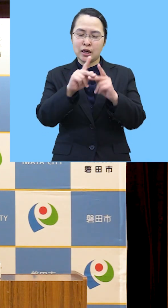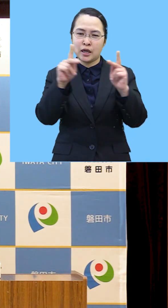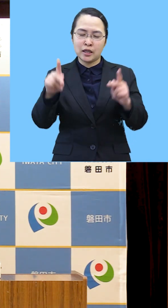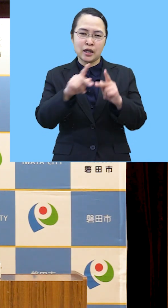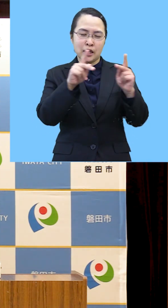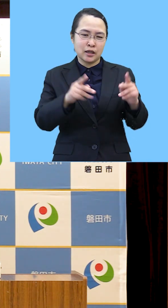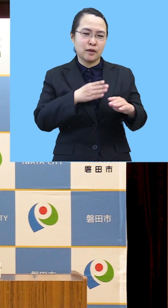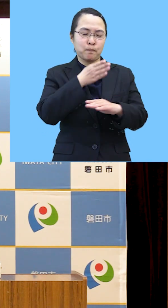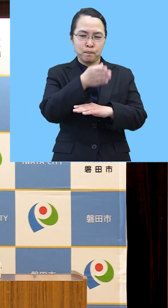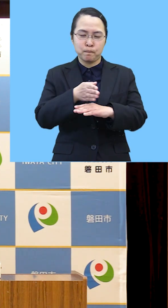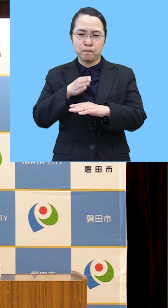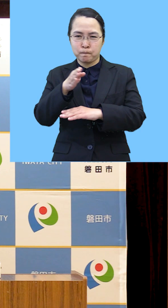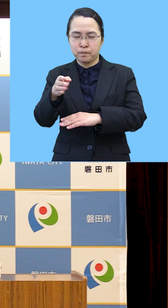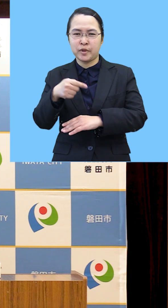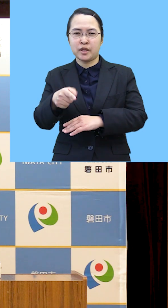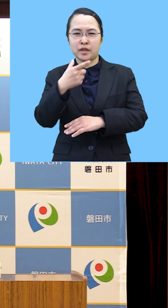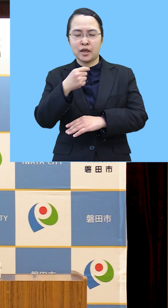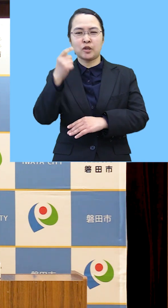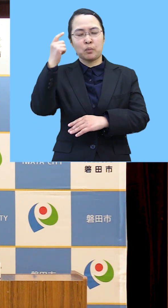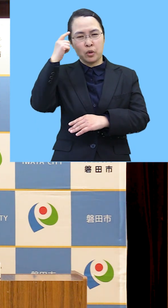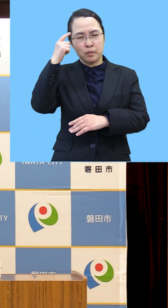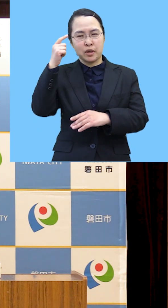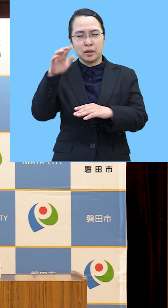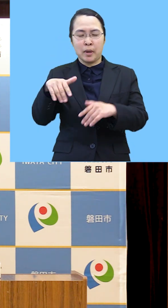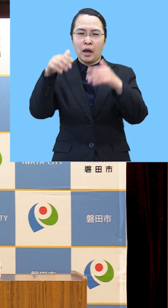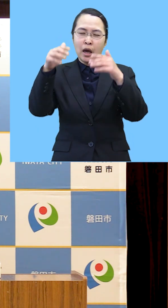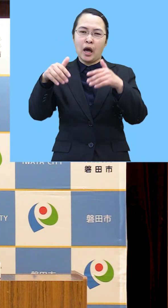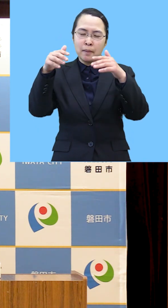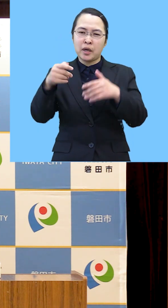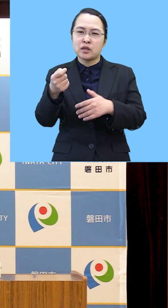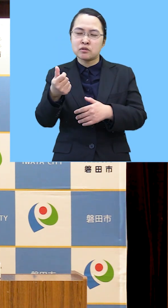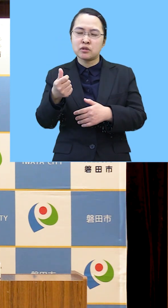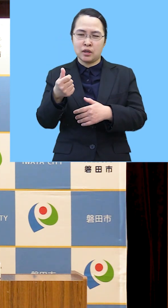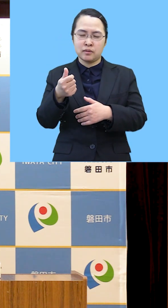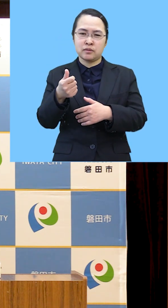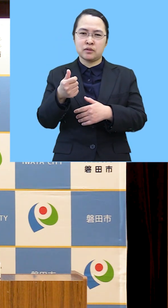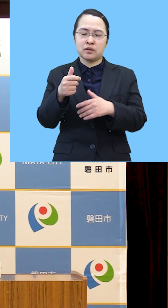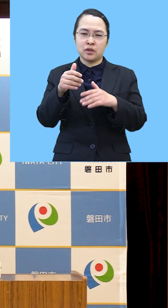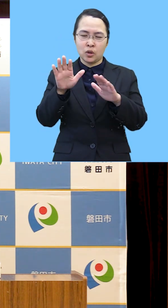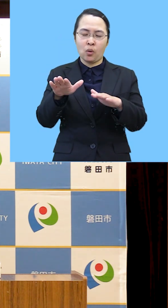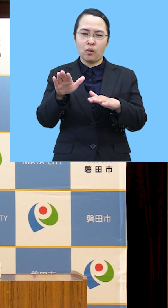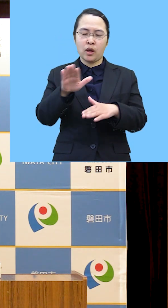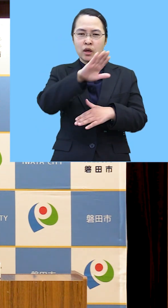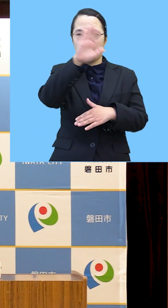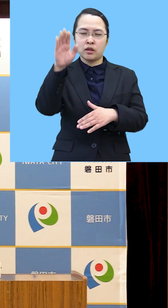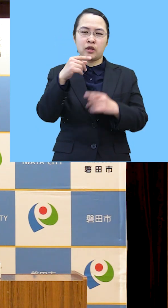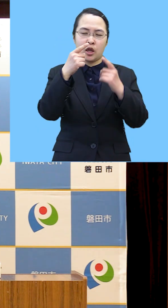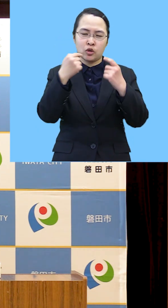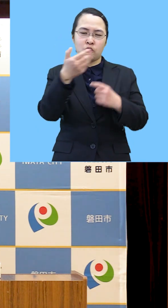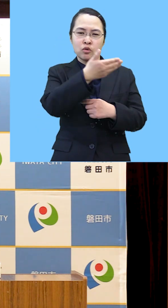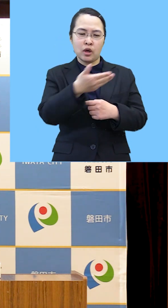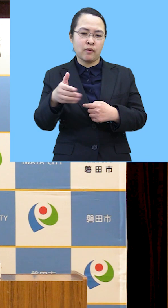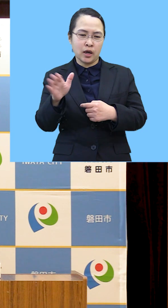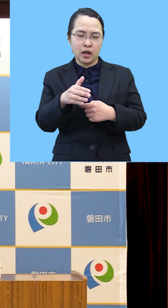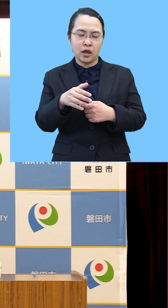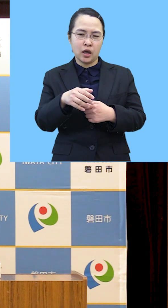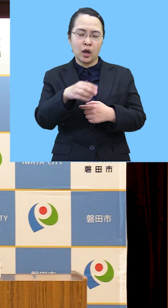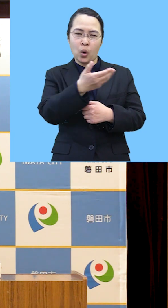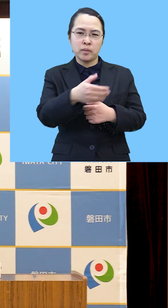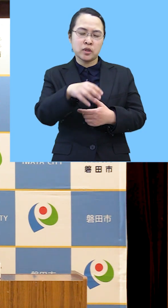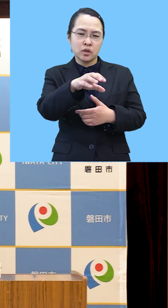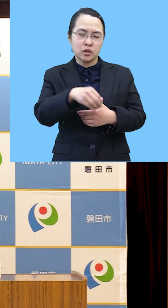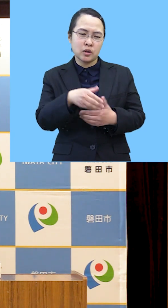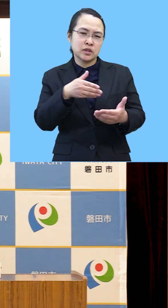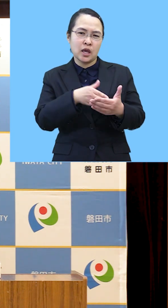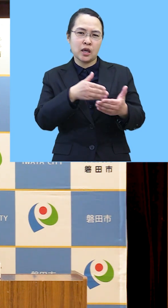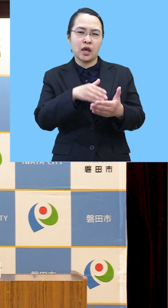課題を乗り越えていきたいなというふうに思っております。雨が少ないという話させていただいたんですが、実は今日から天竜川の方取水制限かかっておりまして、